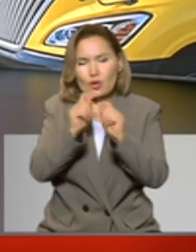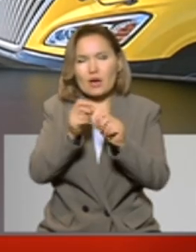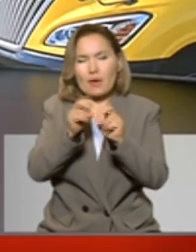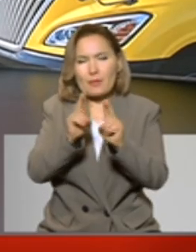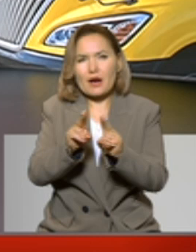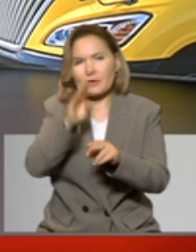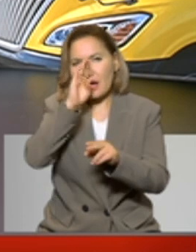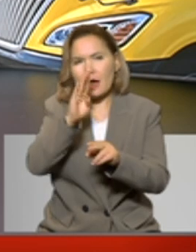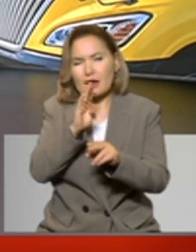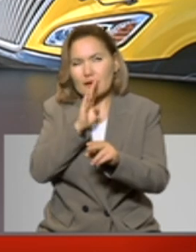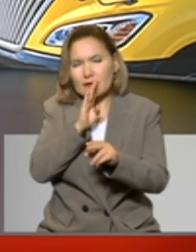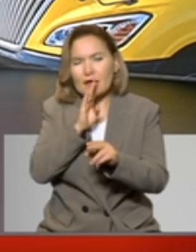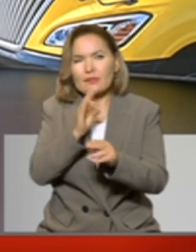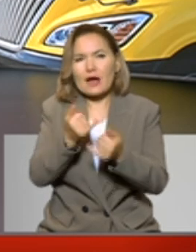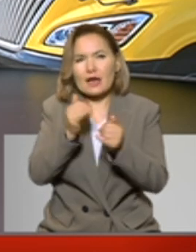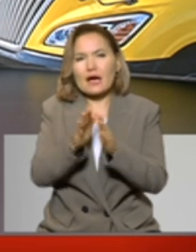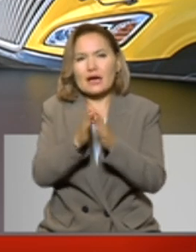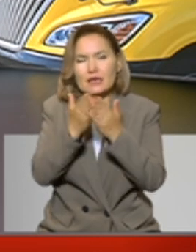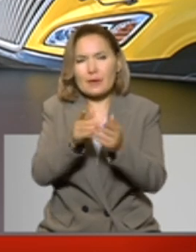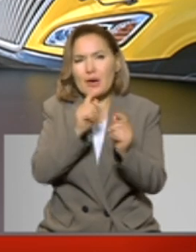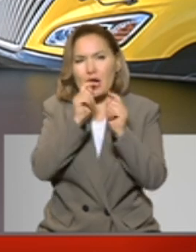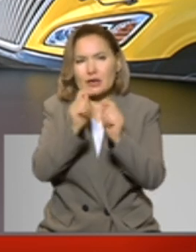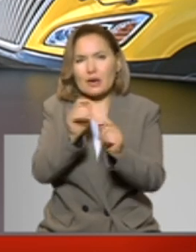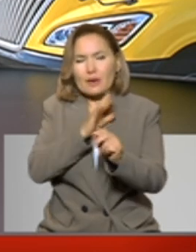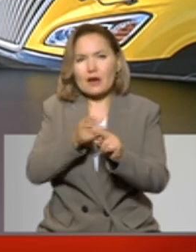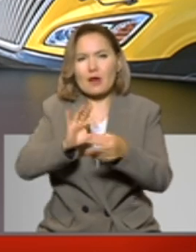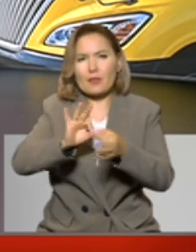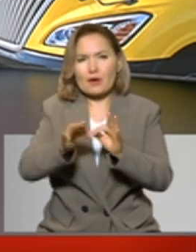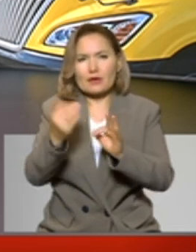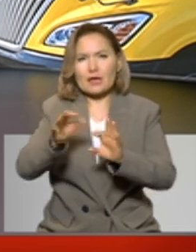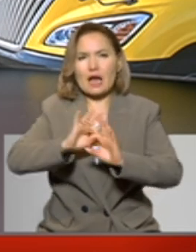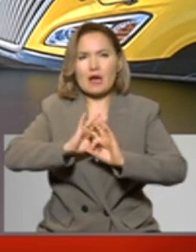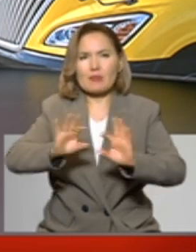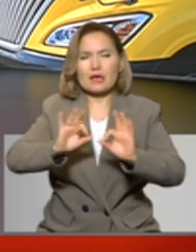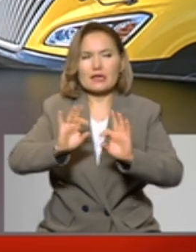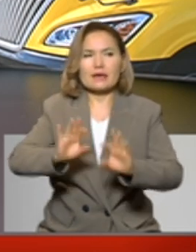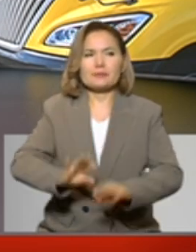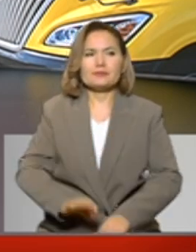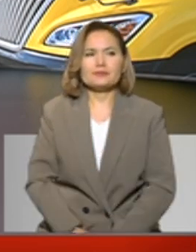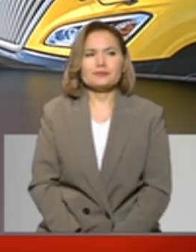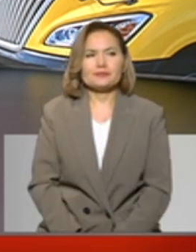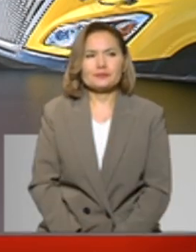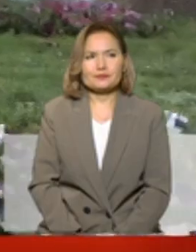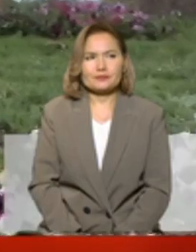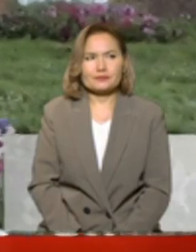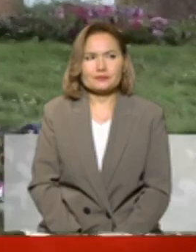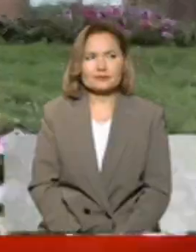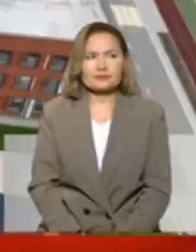кітабын сыйға тартты. Жұмыс сапардың барысы туралы Оңғар Алпысбайұлы.